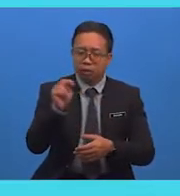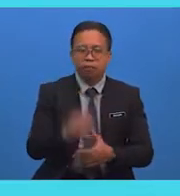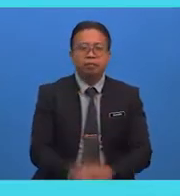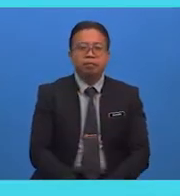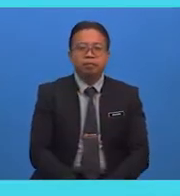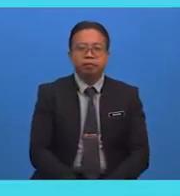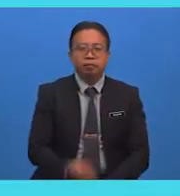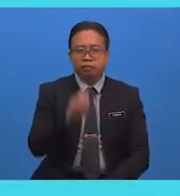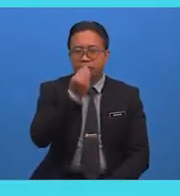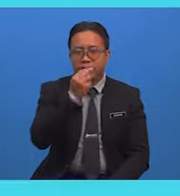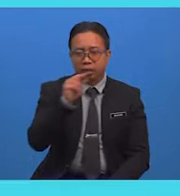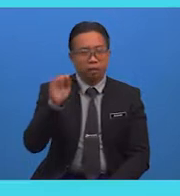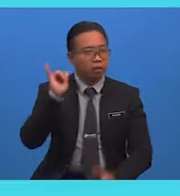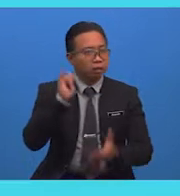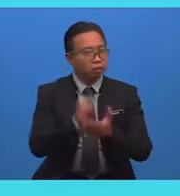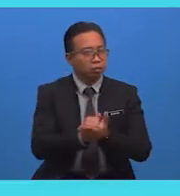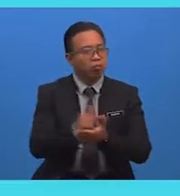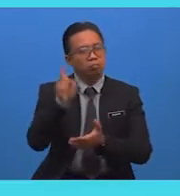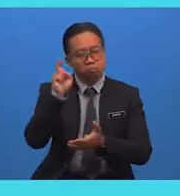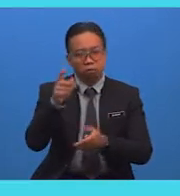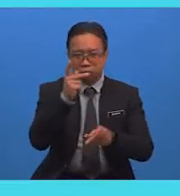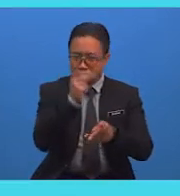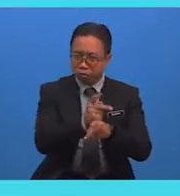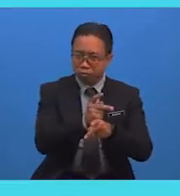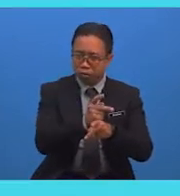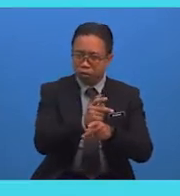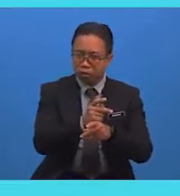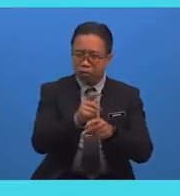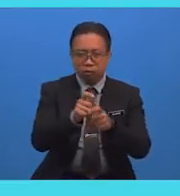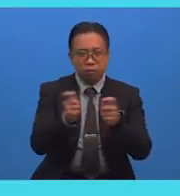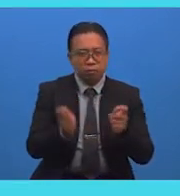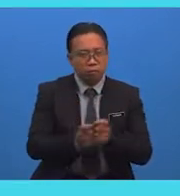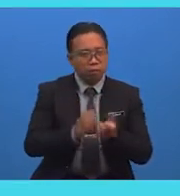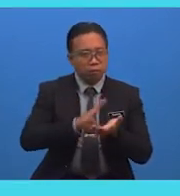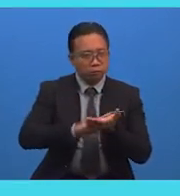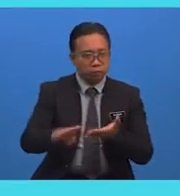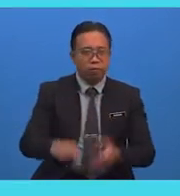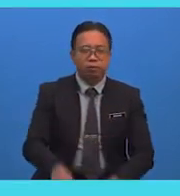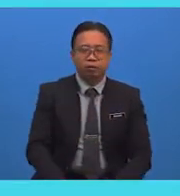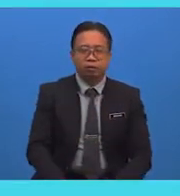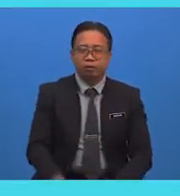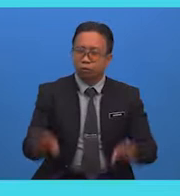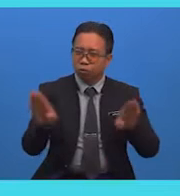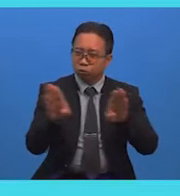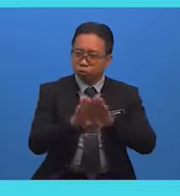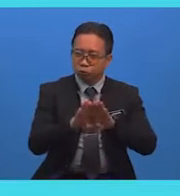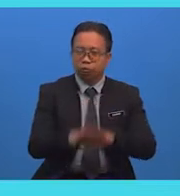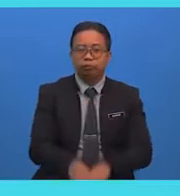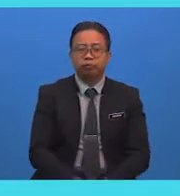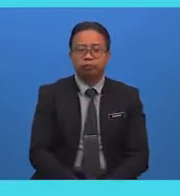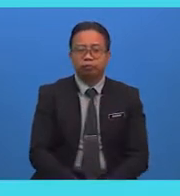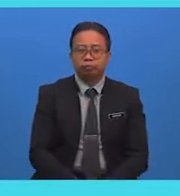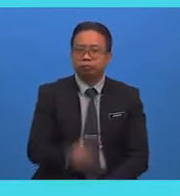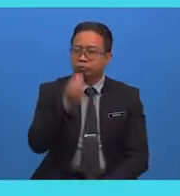yang halal, makanan itu perlu disimpan di tempat yang suci seperti dalam bekas yang tertutup.